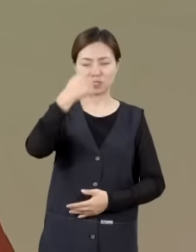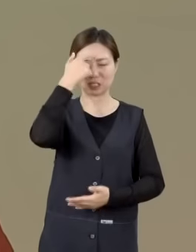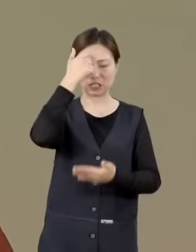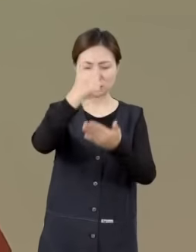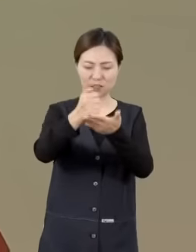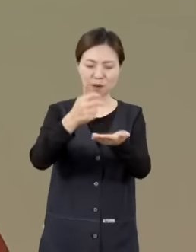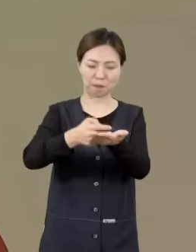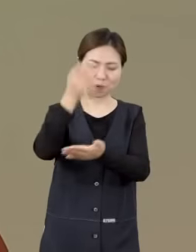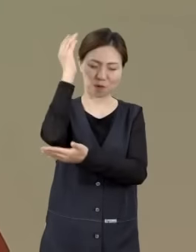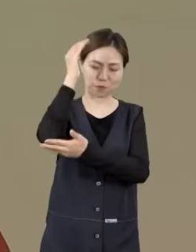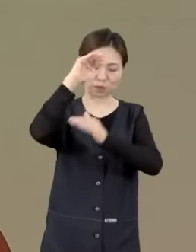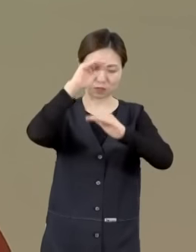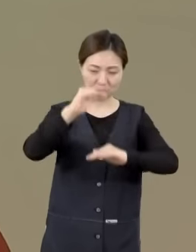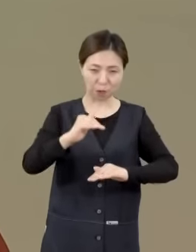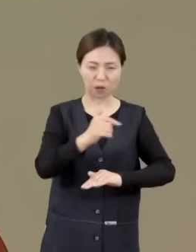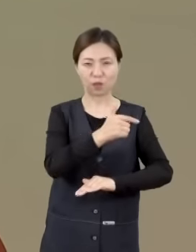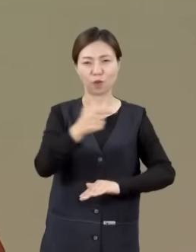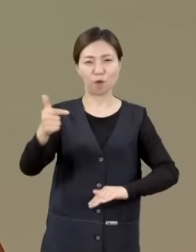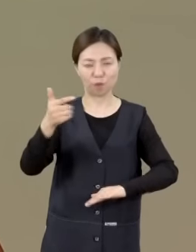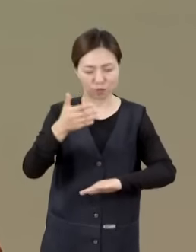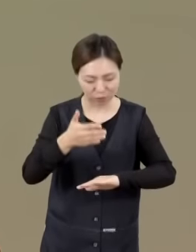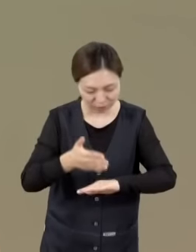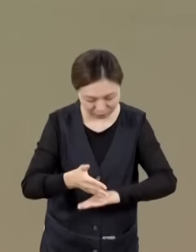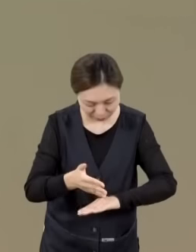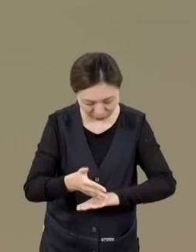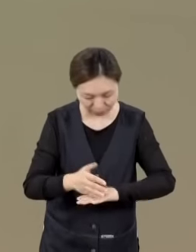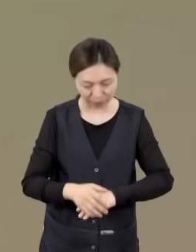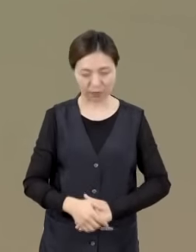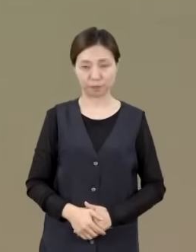느낍니다 부디 건강하시고